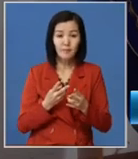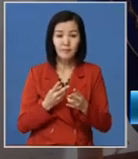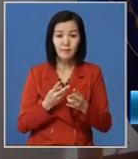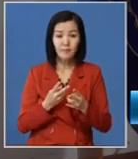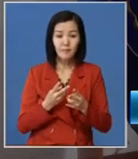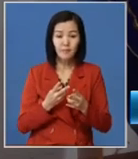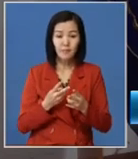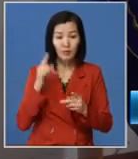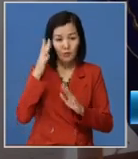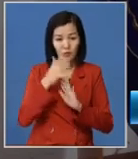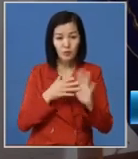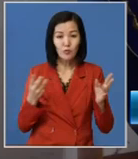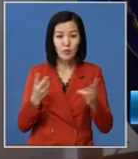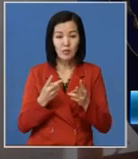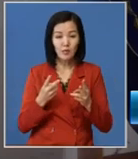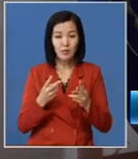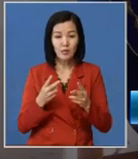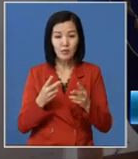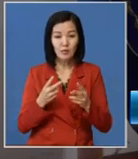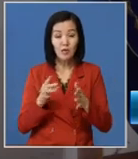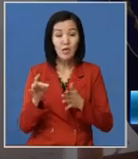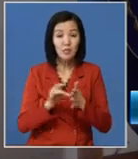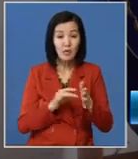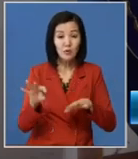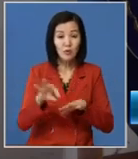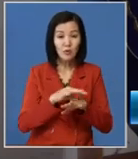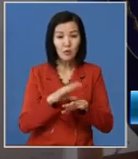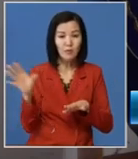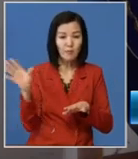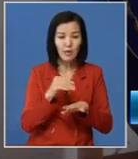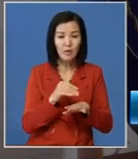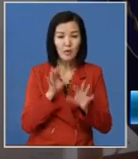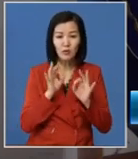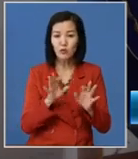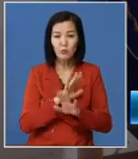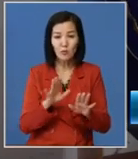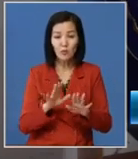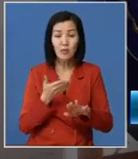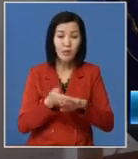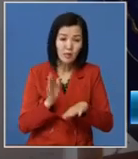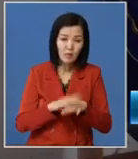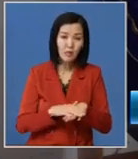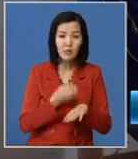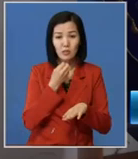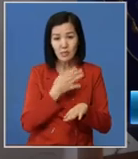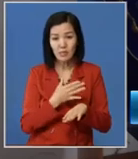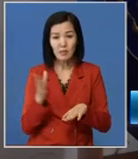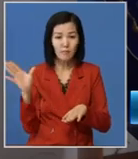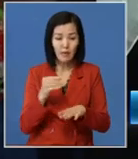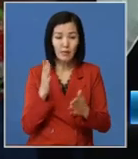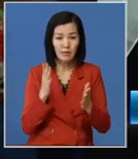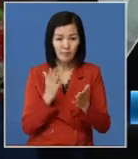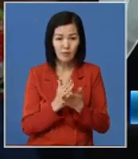Бір-бірлерін сыйласа, ешқайда кетпейді ол. Сразу үйлену салып бәрі болмайды. Қиыншылық та болады, жақсылық та болады, бәрі де